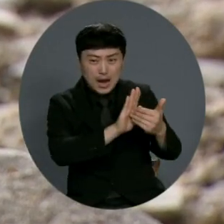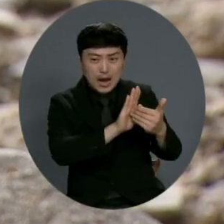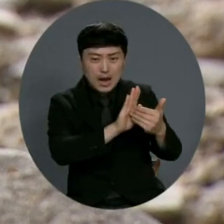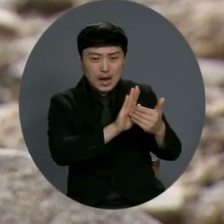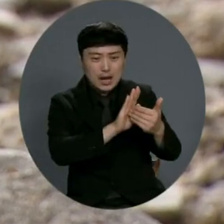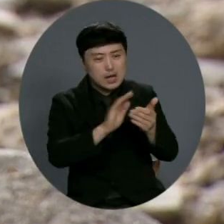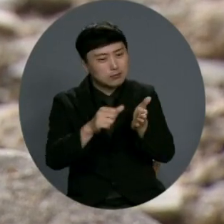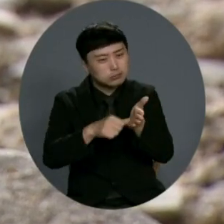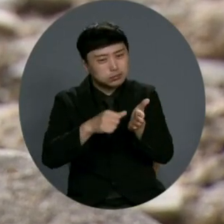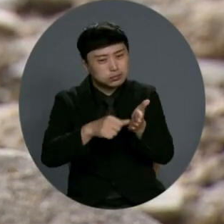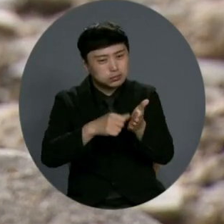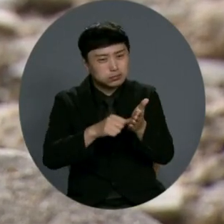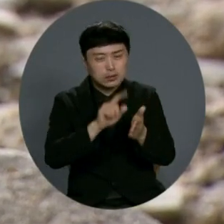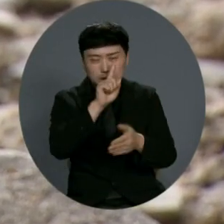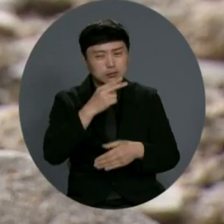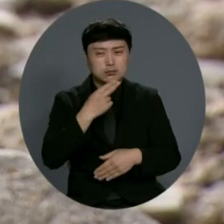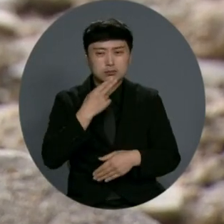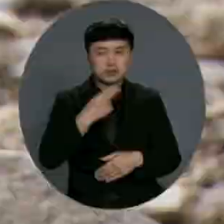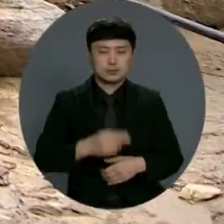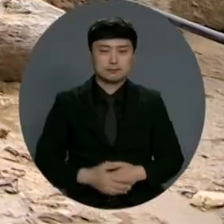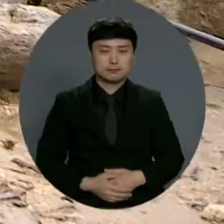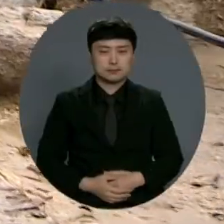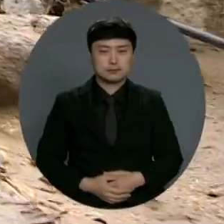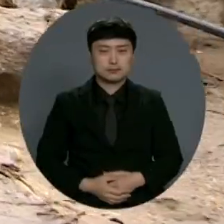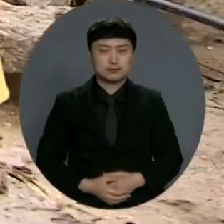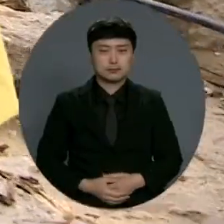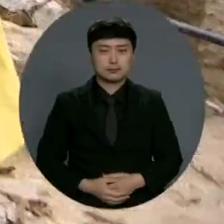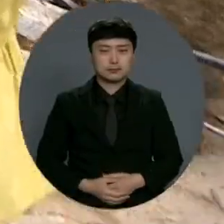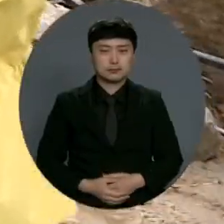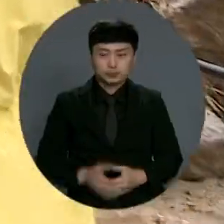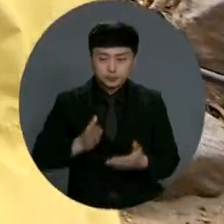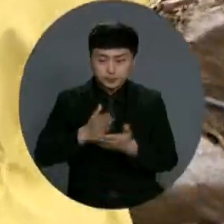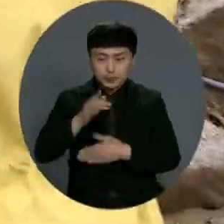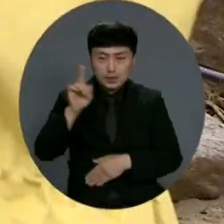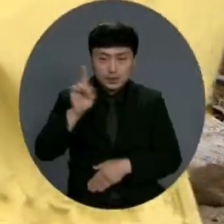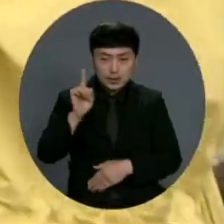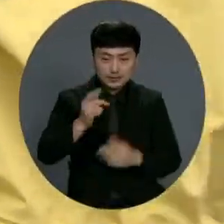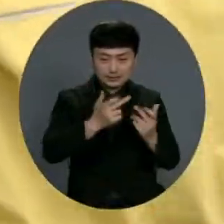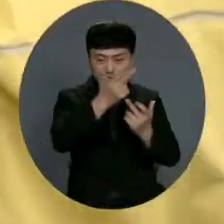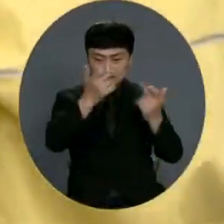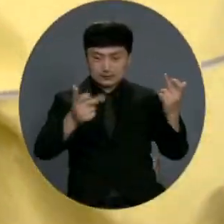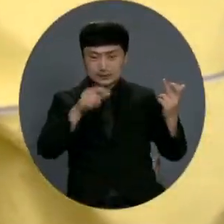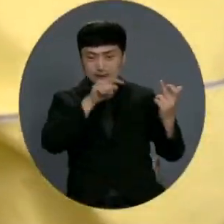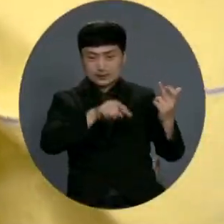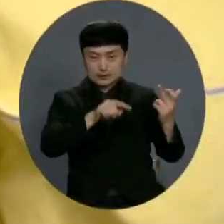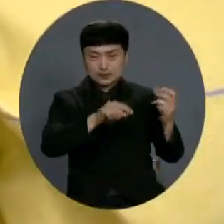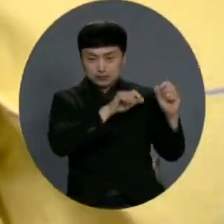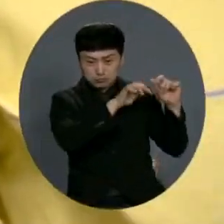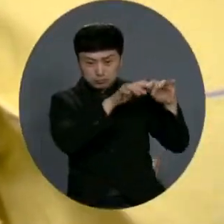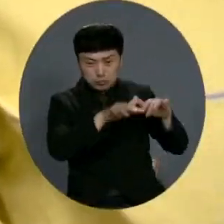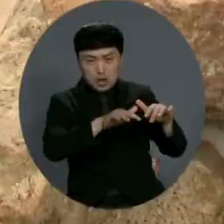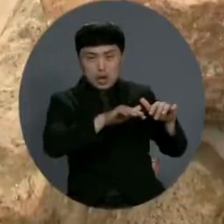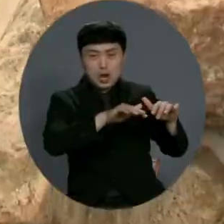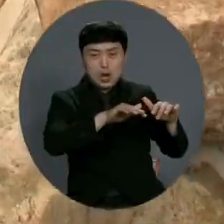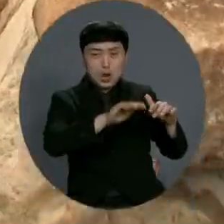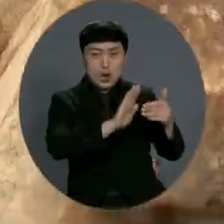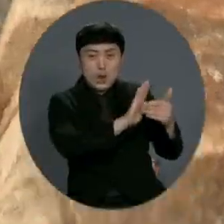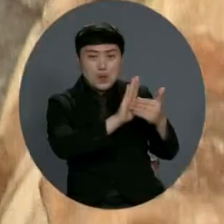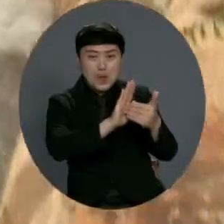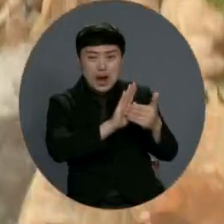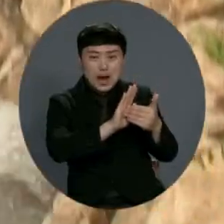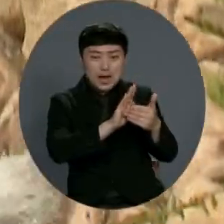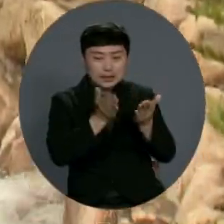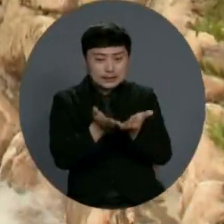있었던 안전장치는 보이지 않습니다. 전문가들은 산 정상부에서 시작된 산사태를 막을 수 있는 거의 유일한